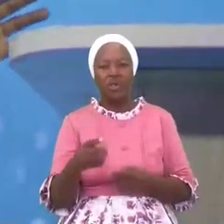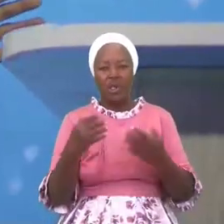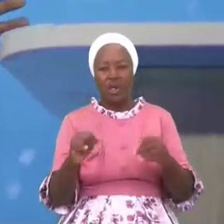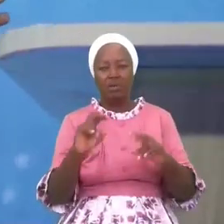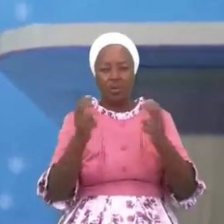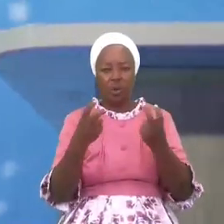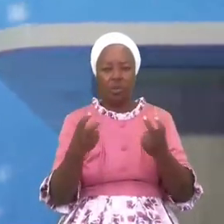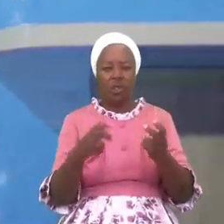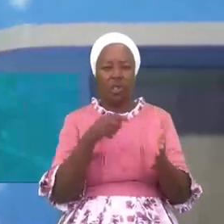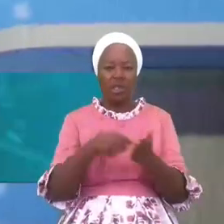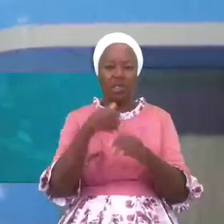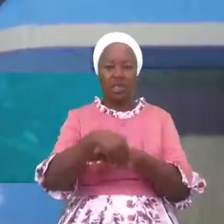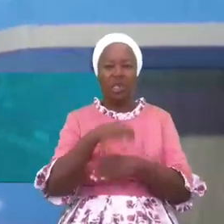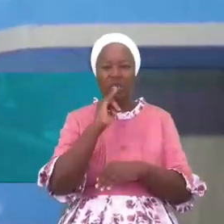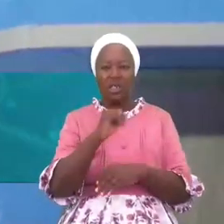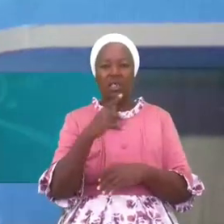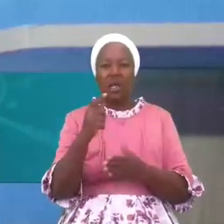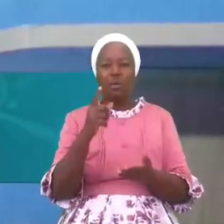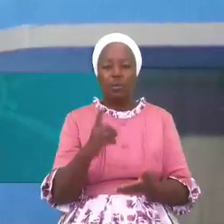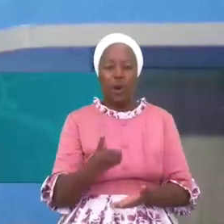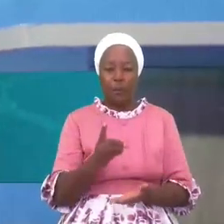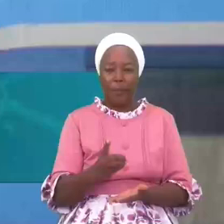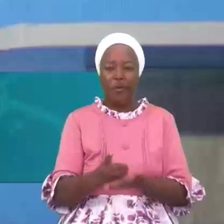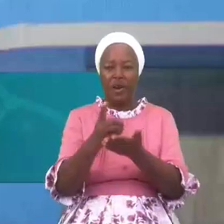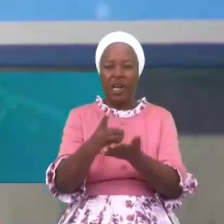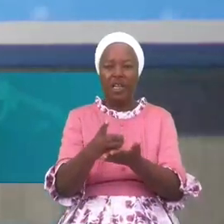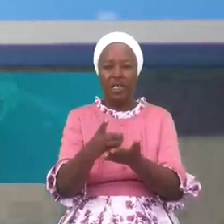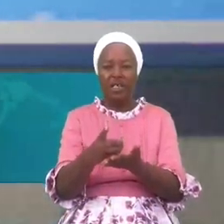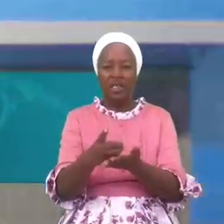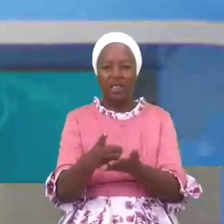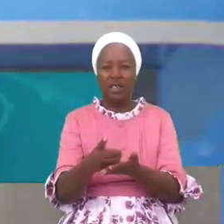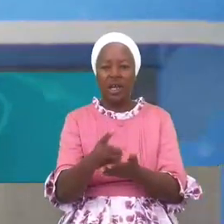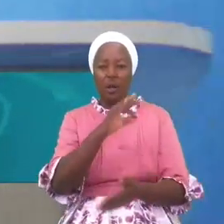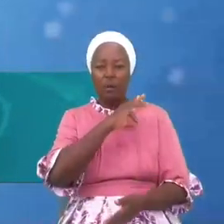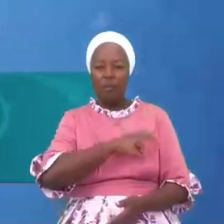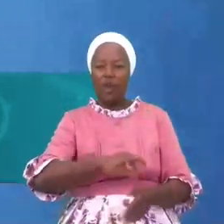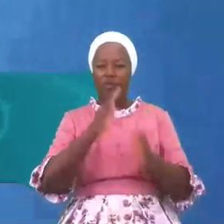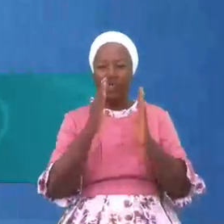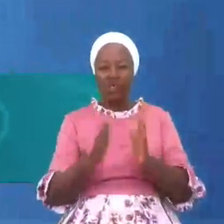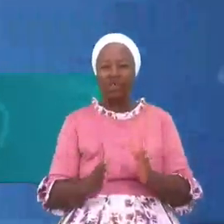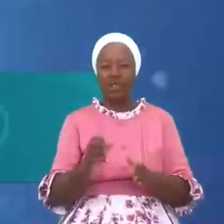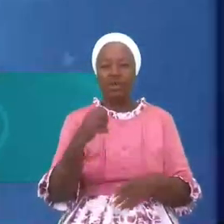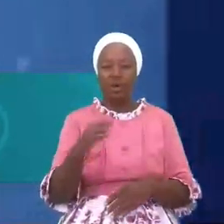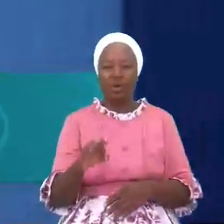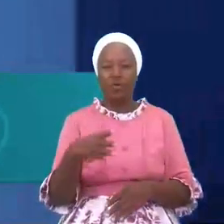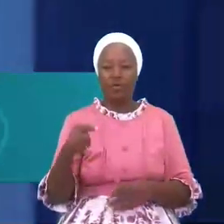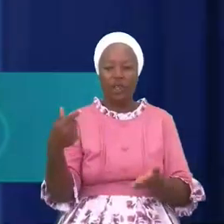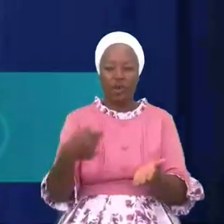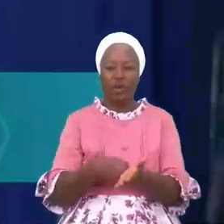parle ce soir du message intitulé « Les bénéficiaires privilégiés de l'évangile des